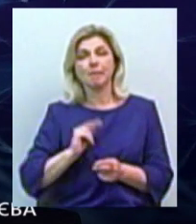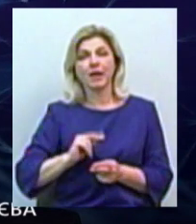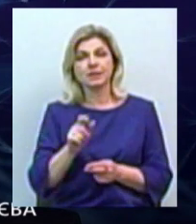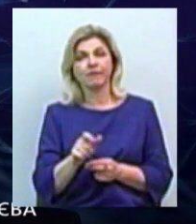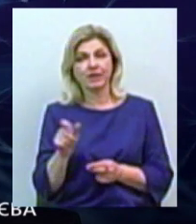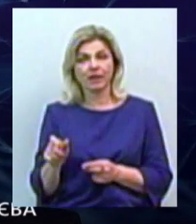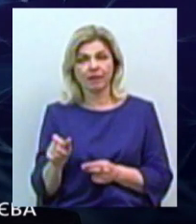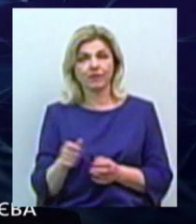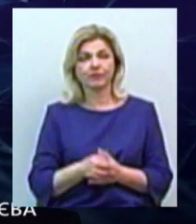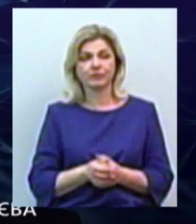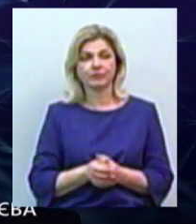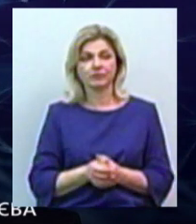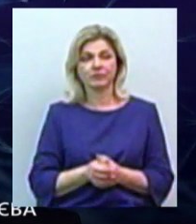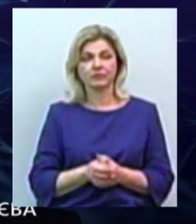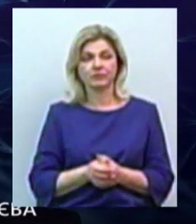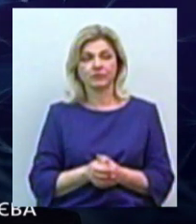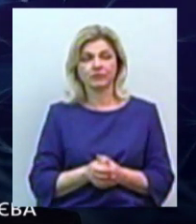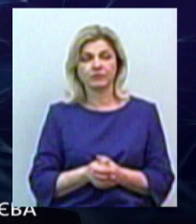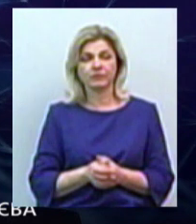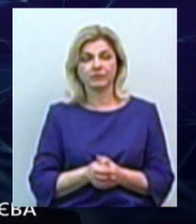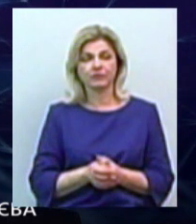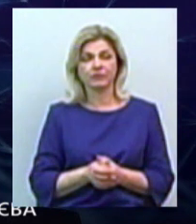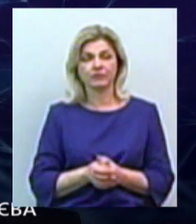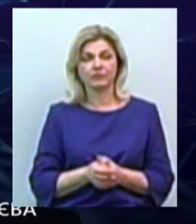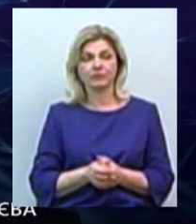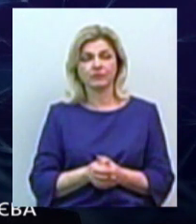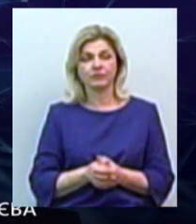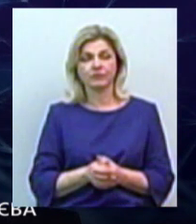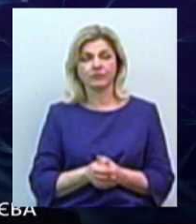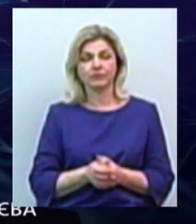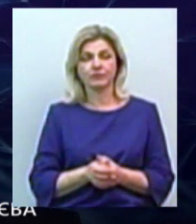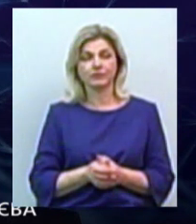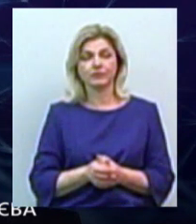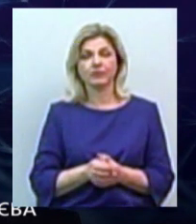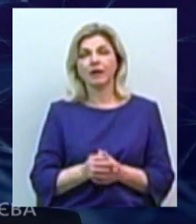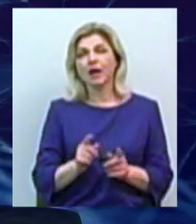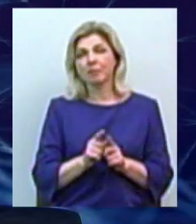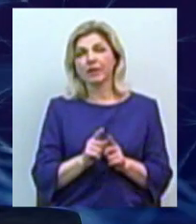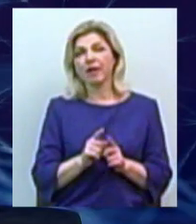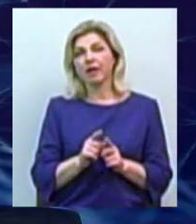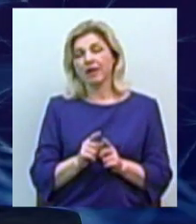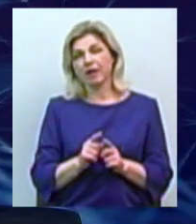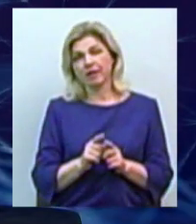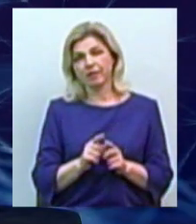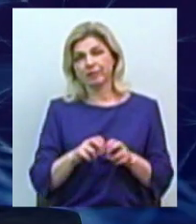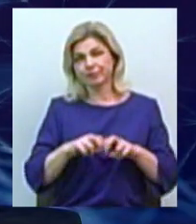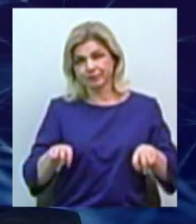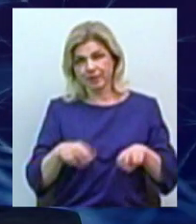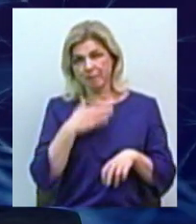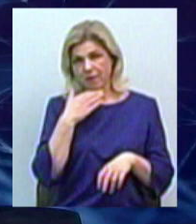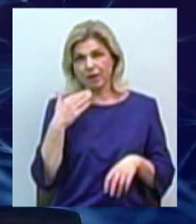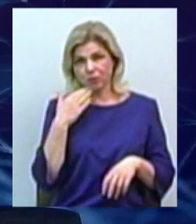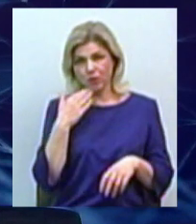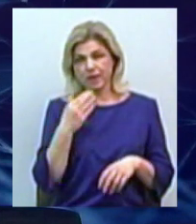вона ну, відсторонила, відштовхнула багатьох, ну, я так вважаю, що